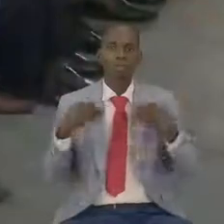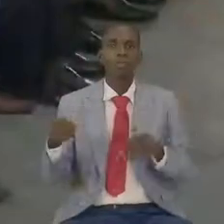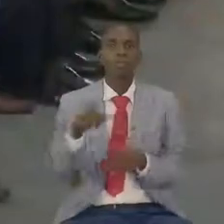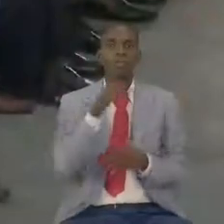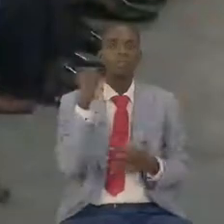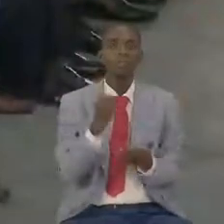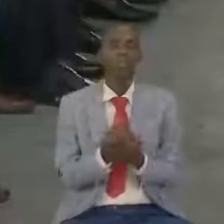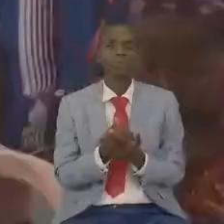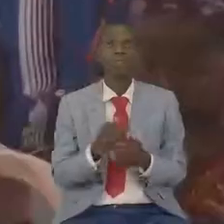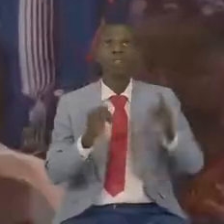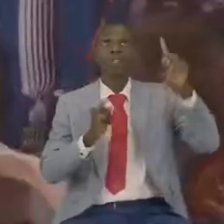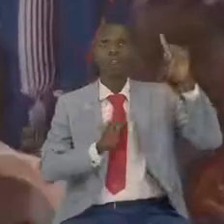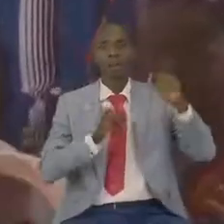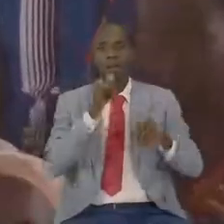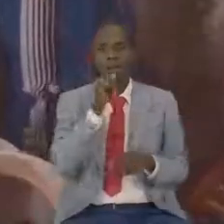Je suis l'Éternel.